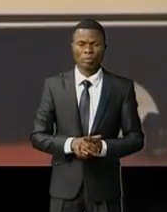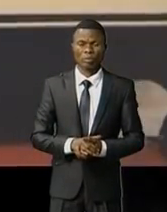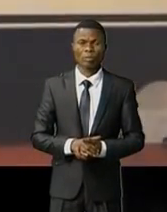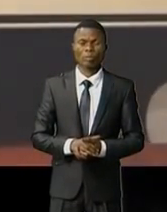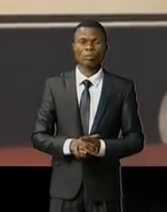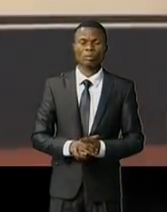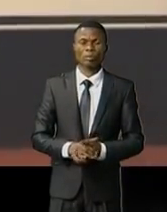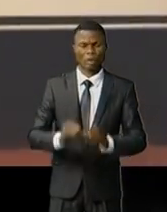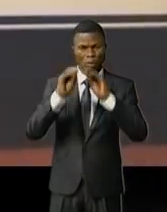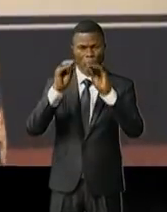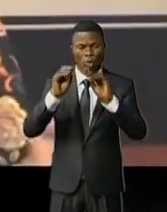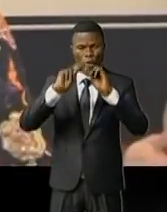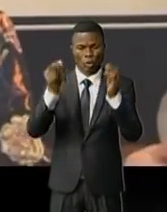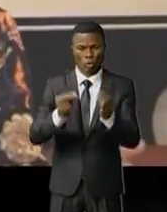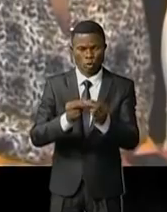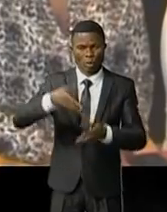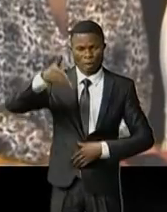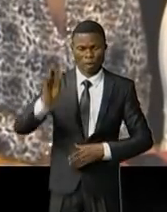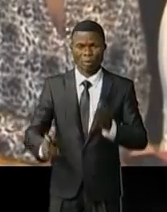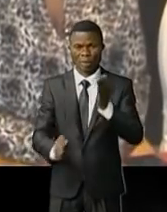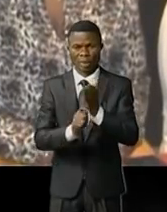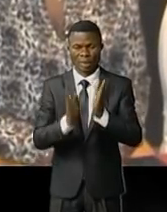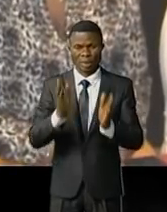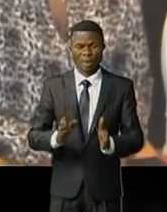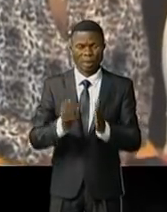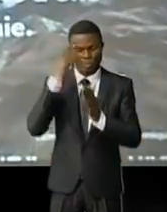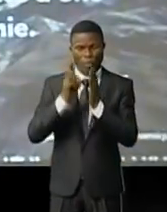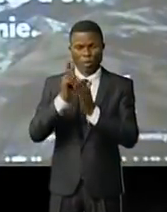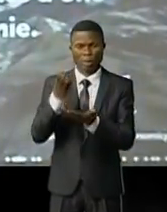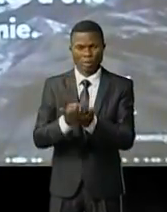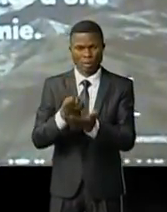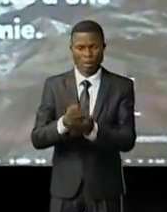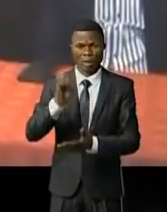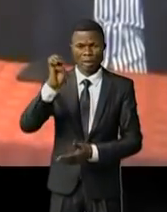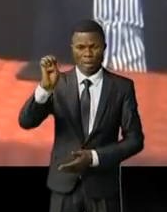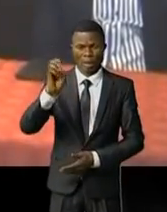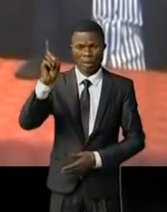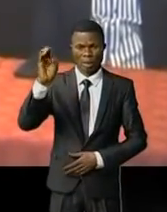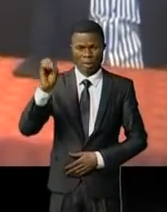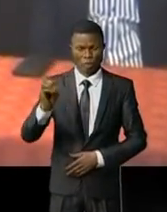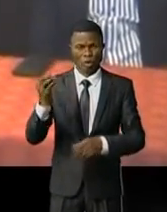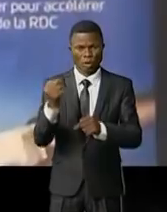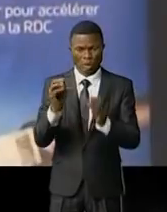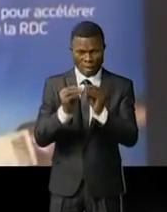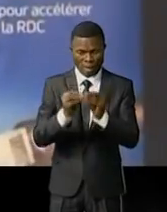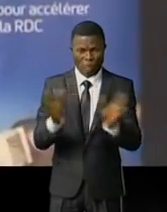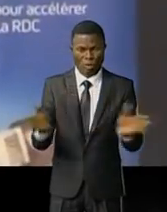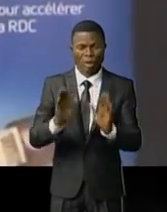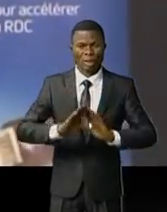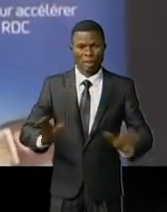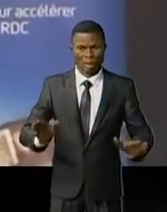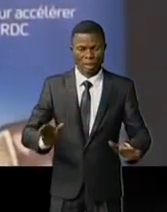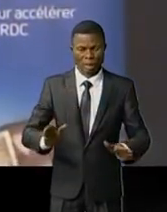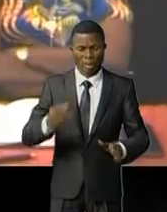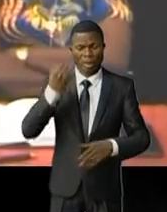Dispensé par un groupe d'experts techniques sur l'Organisation de développement économique, EDO, RDC, cet atelier de renforcement des capacités